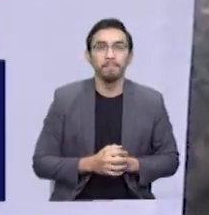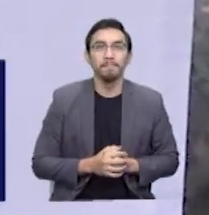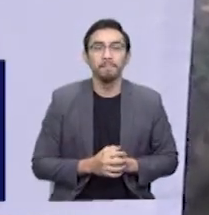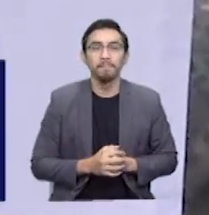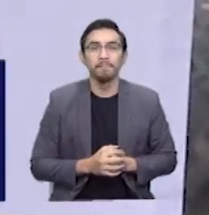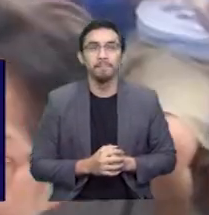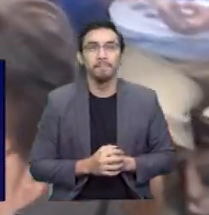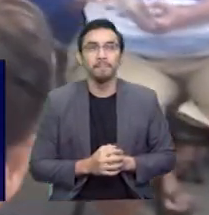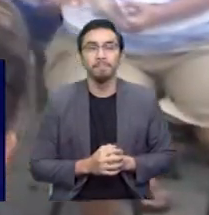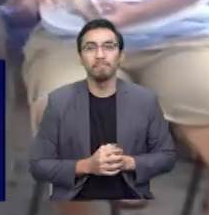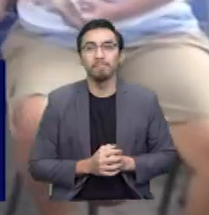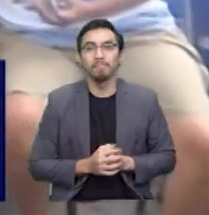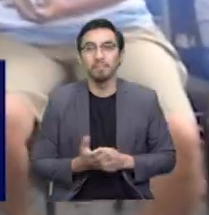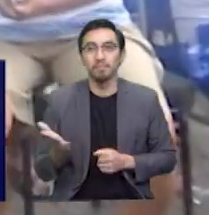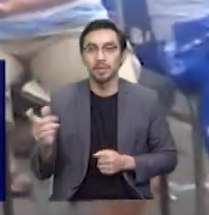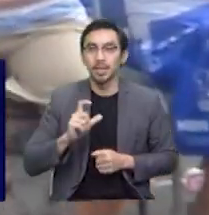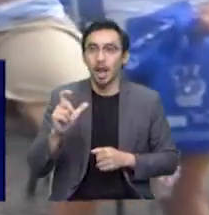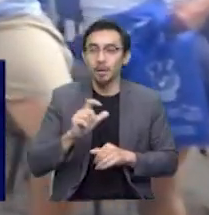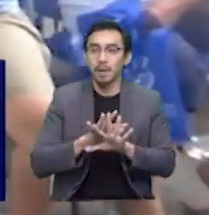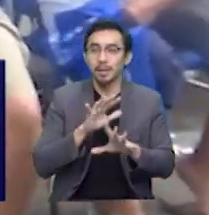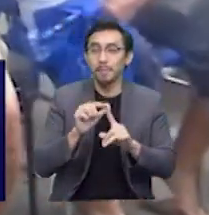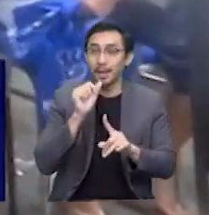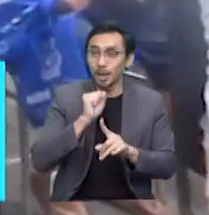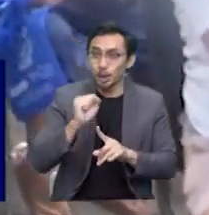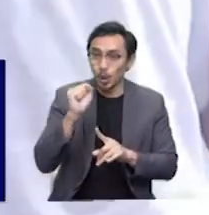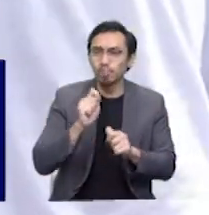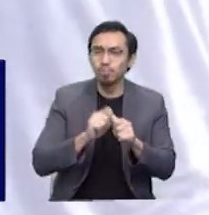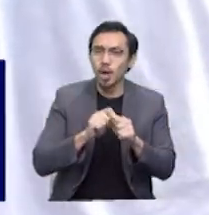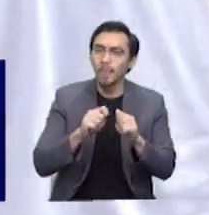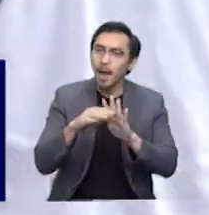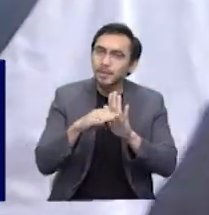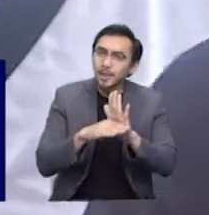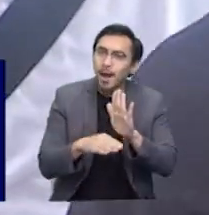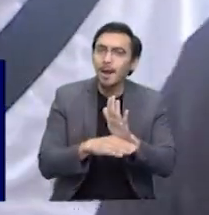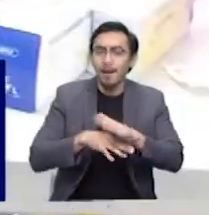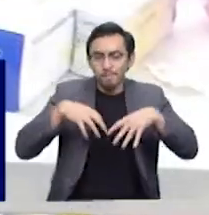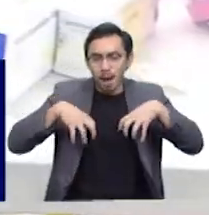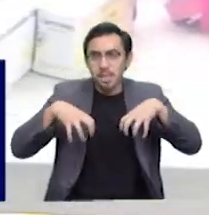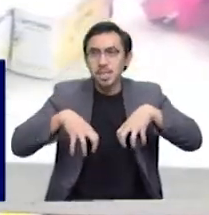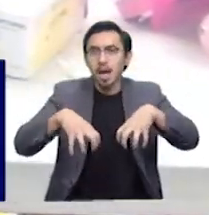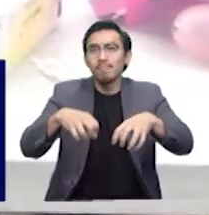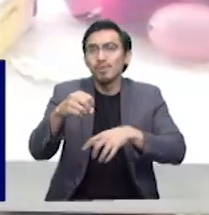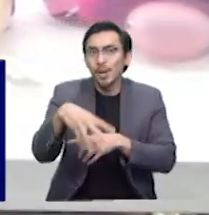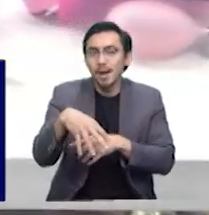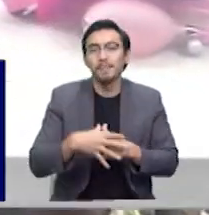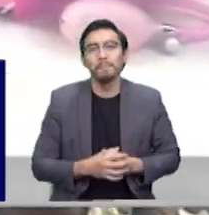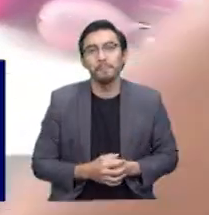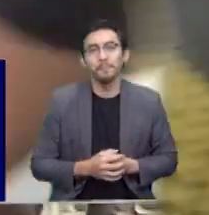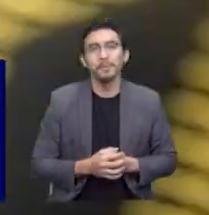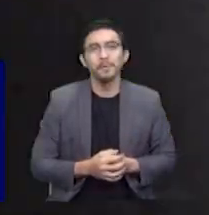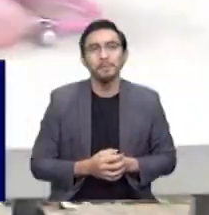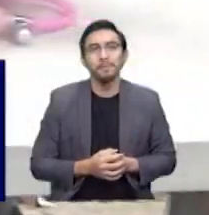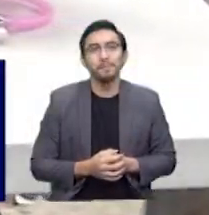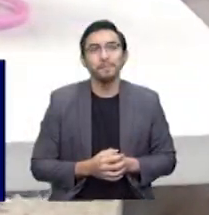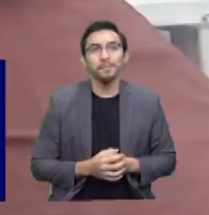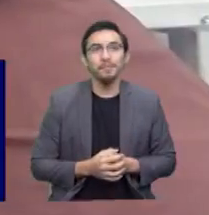Caleg Partai Perindo kembali menggelar pemeriksaan kesehatan gratis dan bazar murah di tengah naiknya harga kebutuhan pokok. Kepedulian Partai Perindo